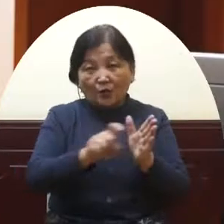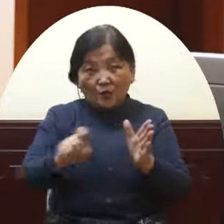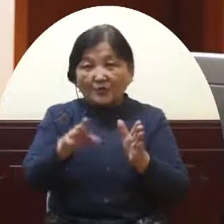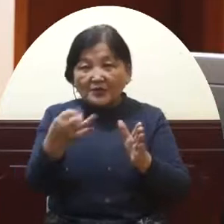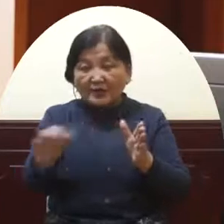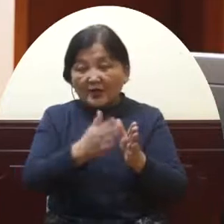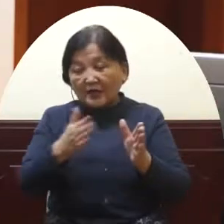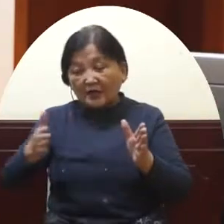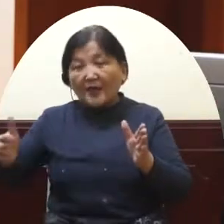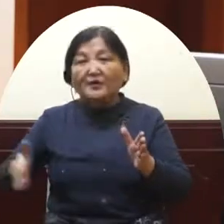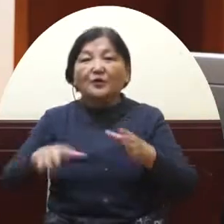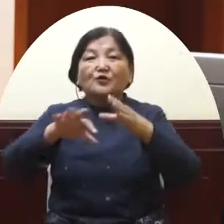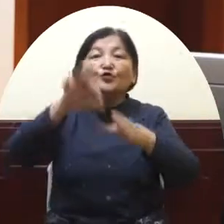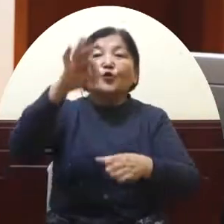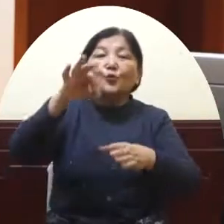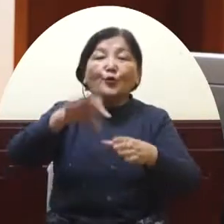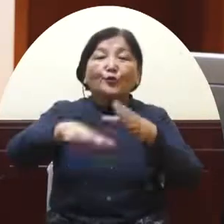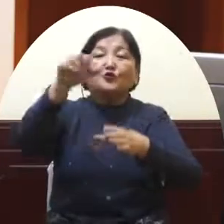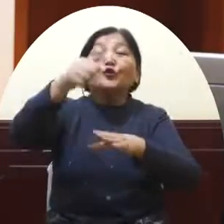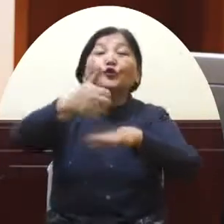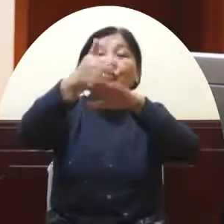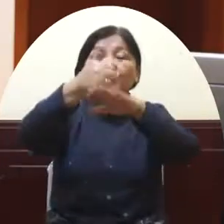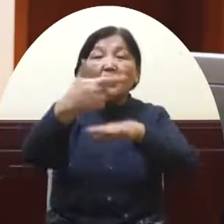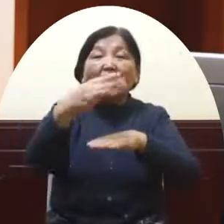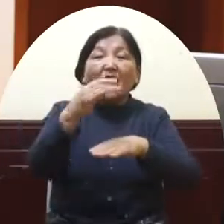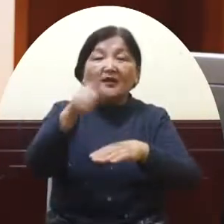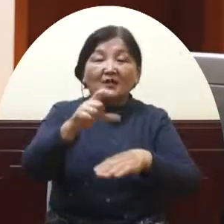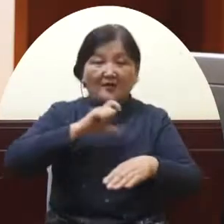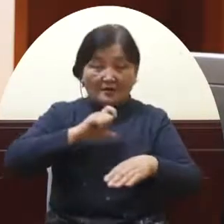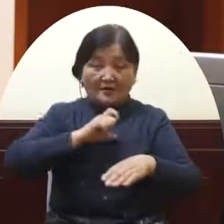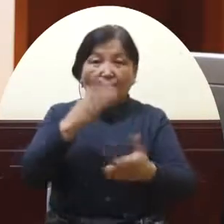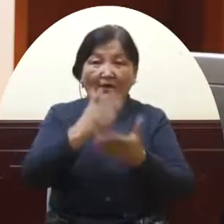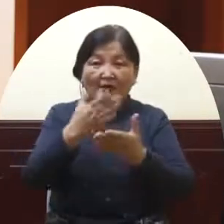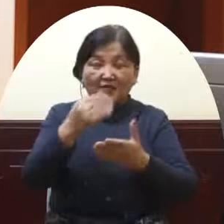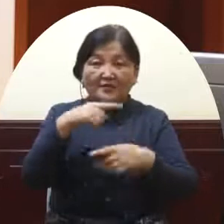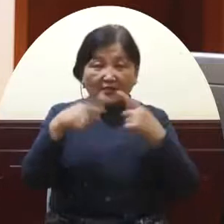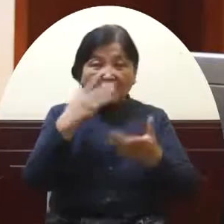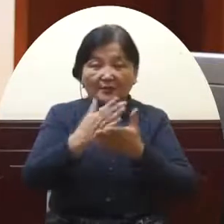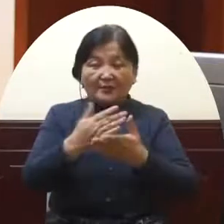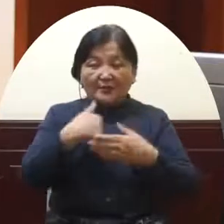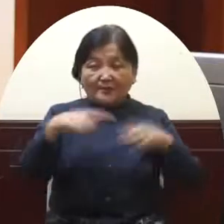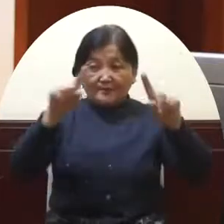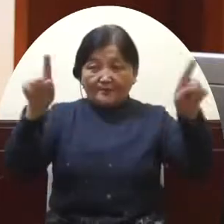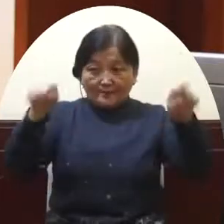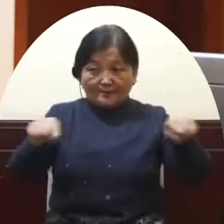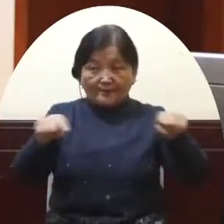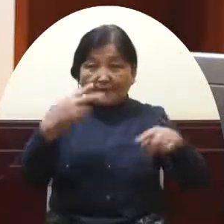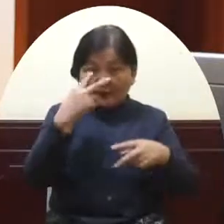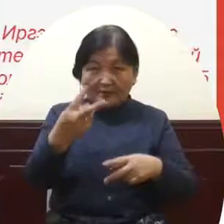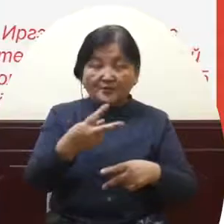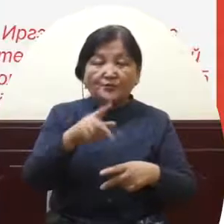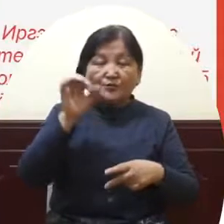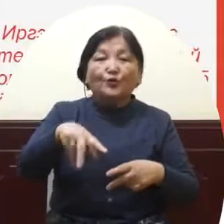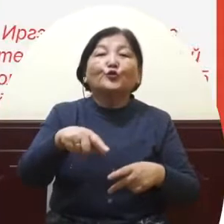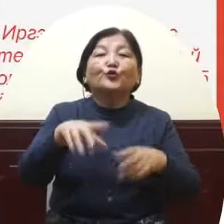эрх нь байна гэж. Тэгэхээр би энд бол ялангуяа энэ боолтор тэмдэглэсэн байгаа энэ асуудал бидний өнөөдрийн хүртэл сонгох